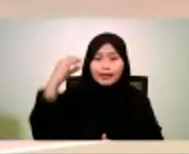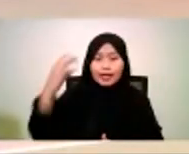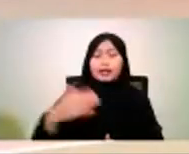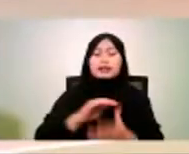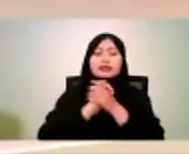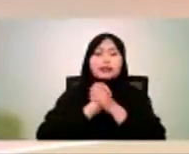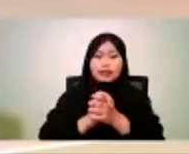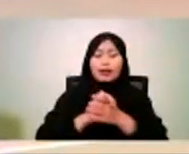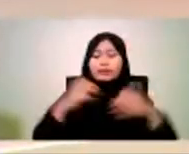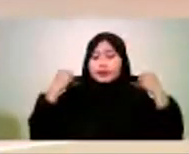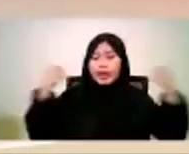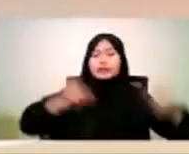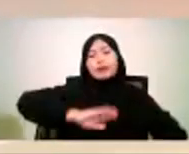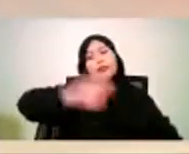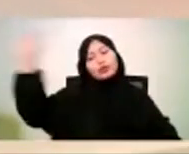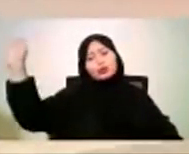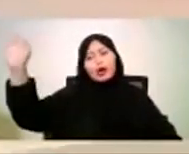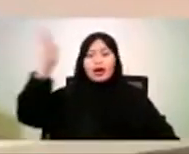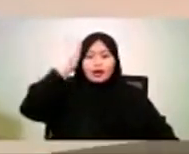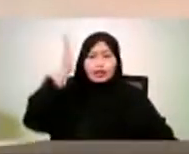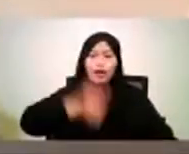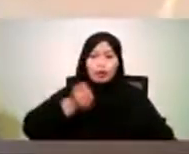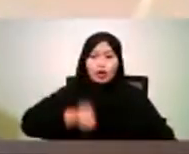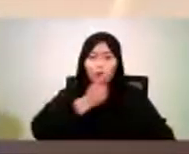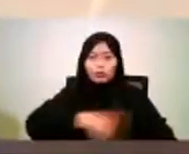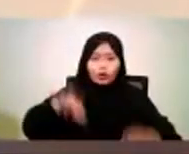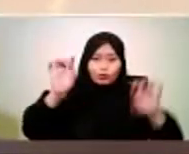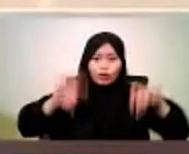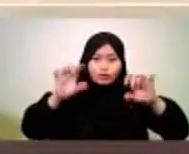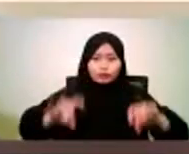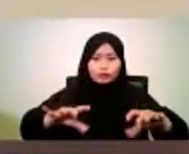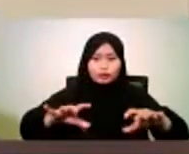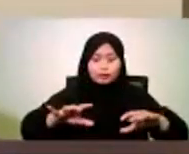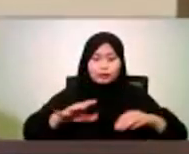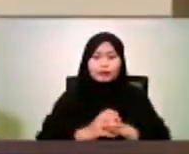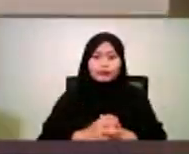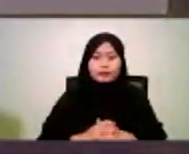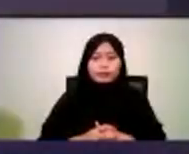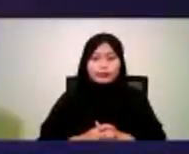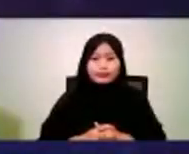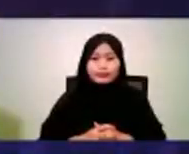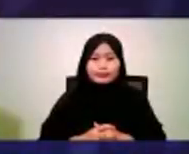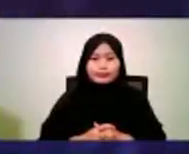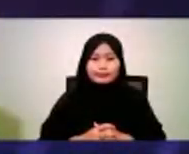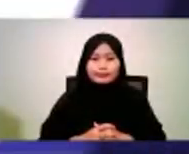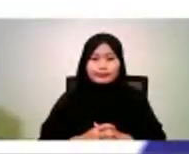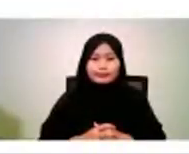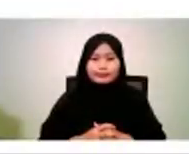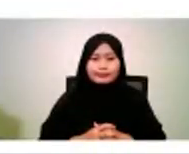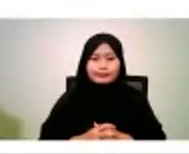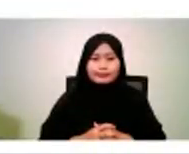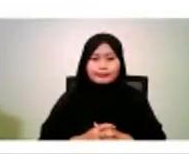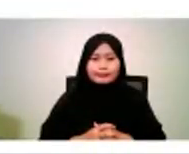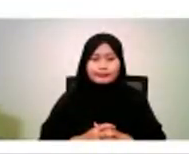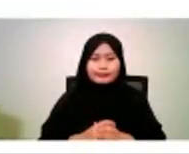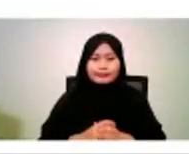sehat dan sampai jumpa house salamualaikum warahmatullahi wabarakatuh Terima kasih semuanya